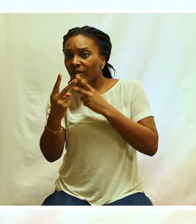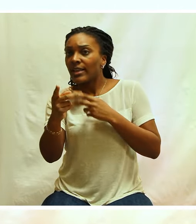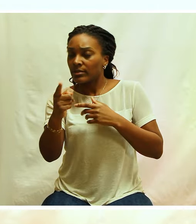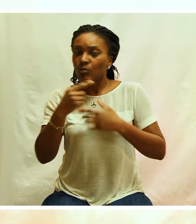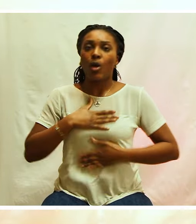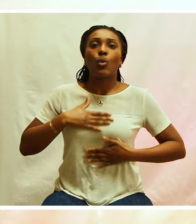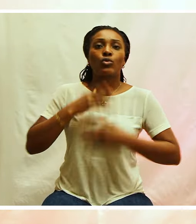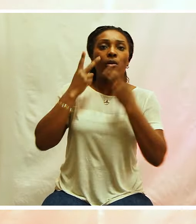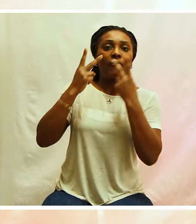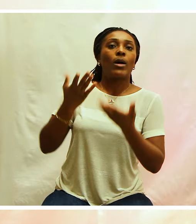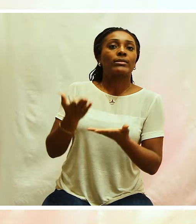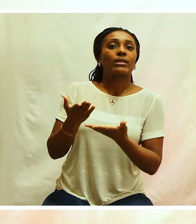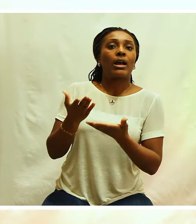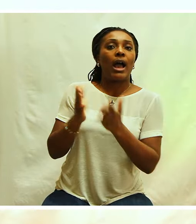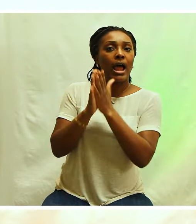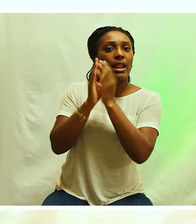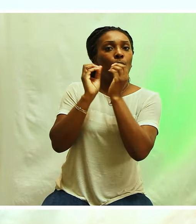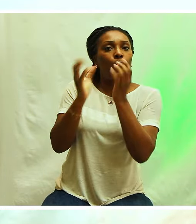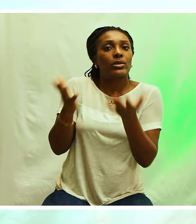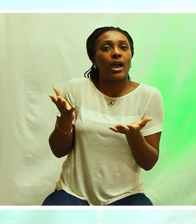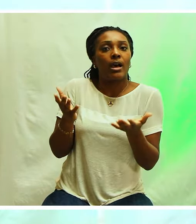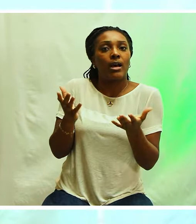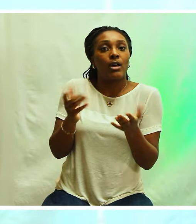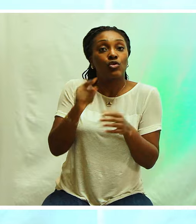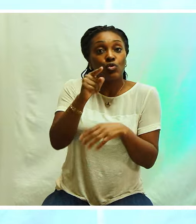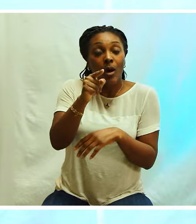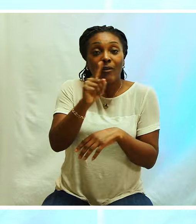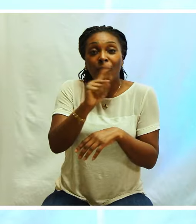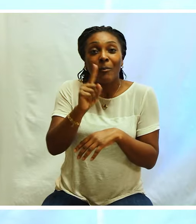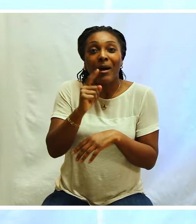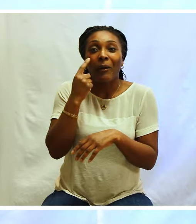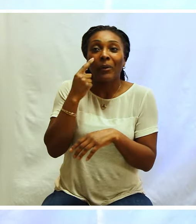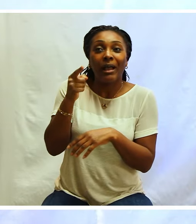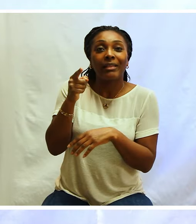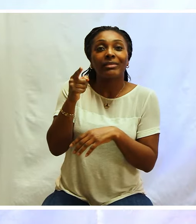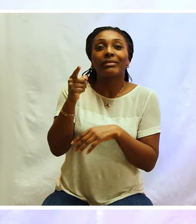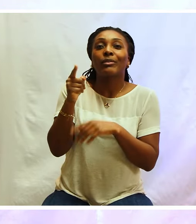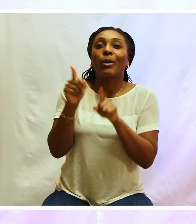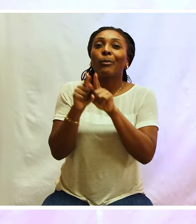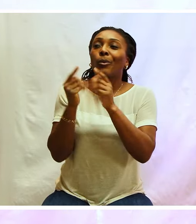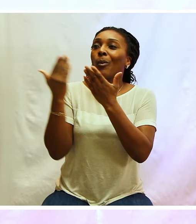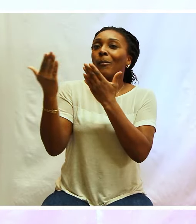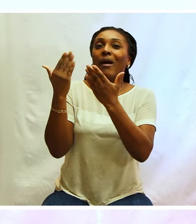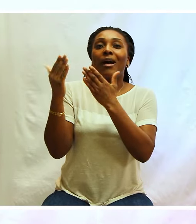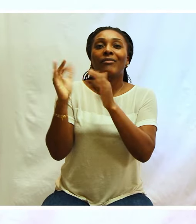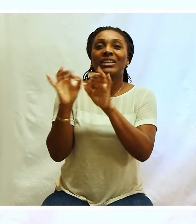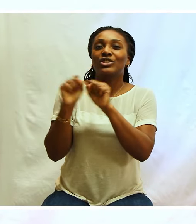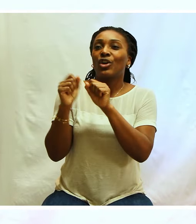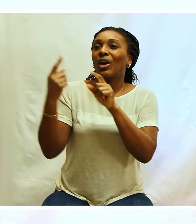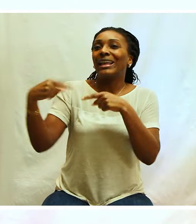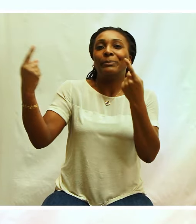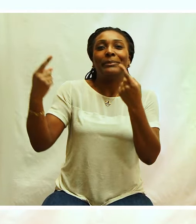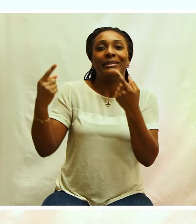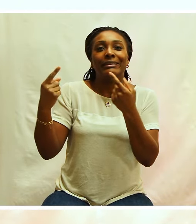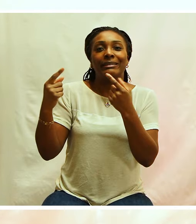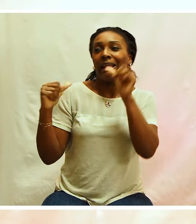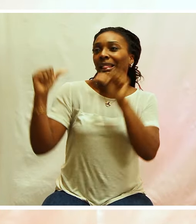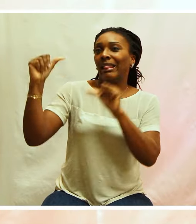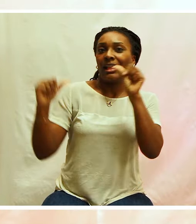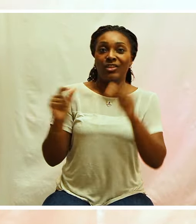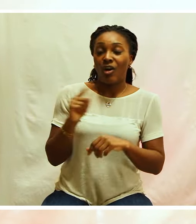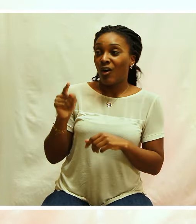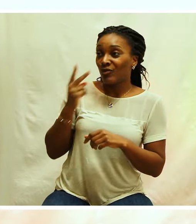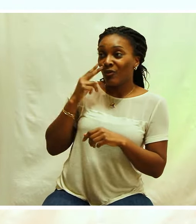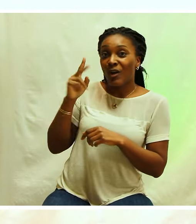tu as cette bonne orientation de dire, moi je ne veux pas regarder l'autre comme étant un ennemi ou un rival, mais